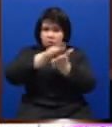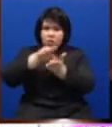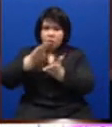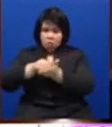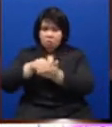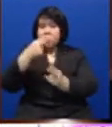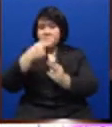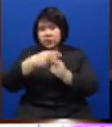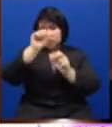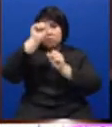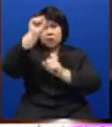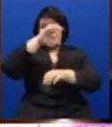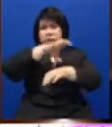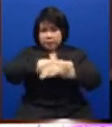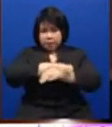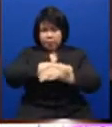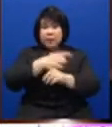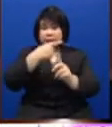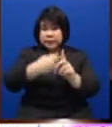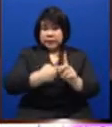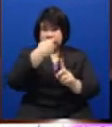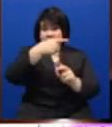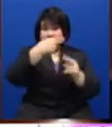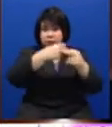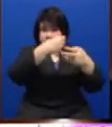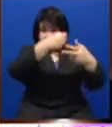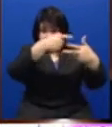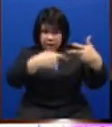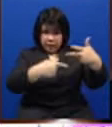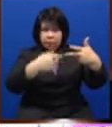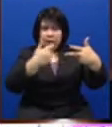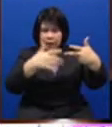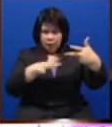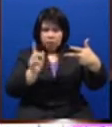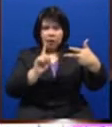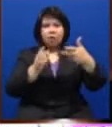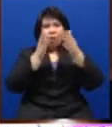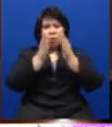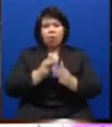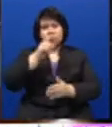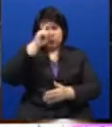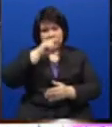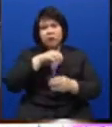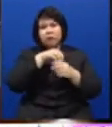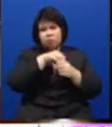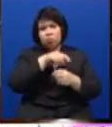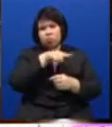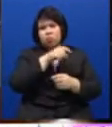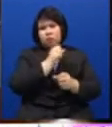ากเดือนมกราคมที่ออกไปแล้ว3คนพบว่าคนไทยเป็นผู้อยู่เบื้องหลังคาดว่าจะออกหม